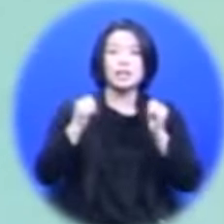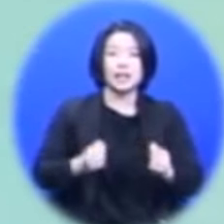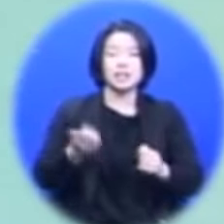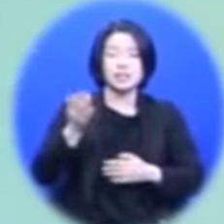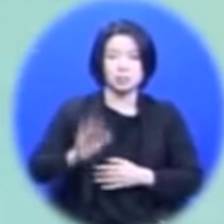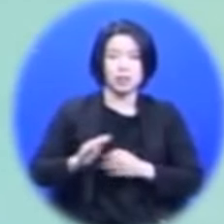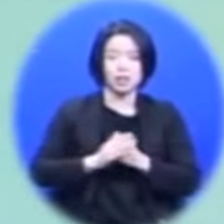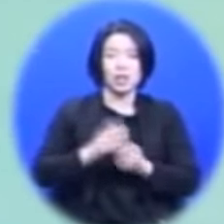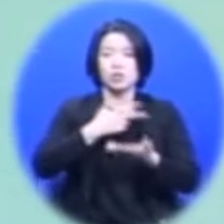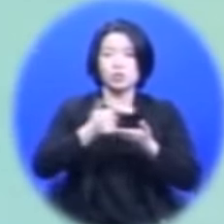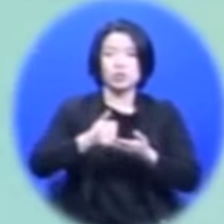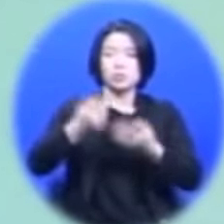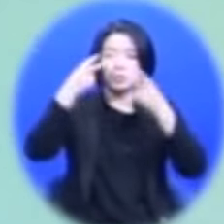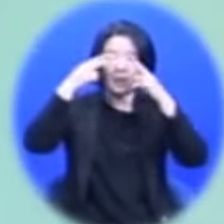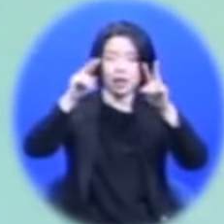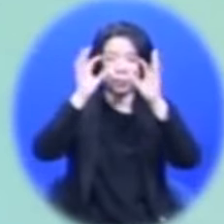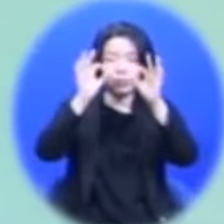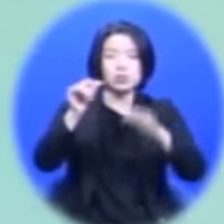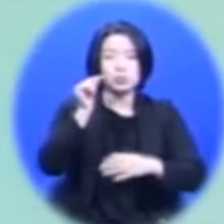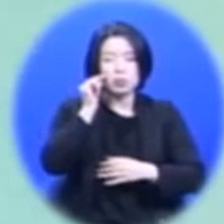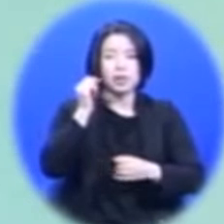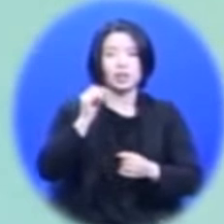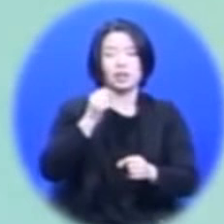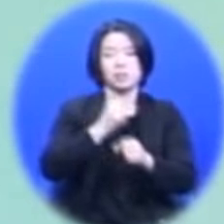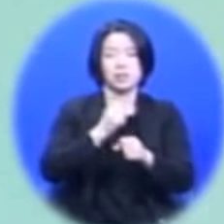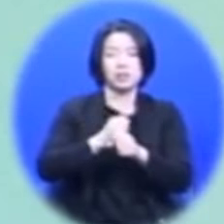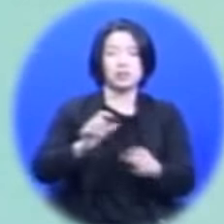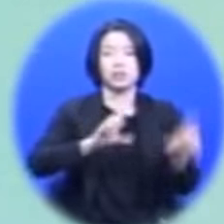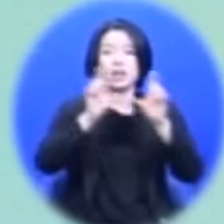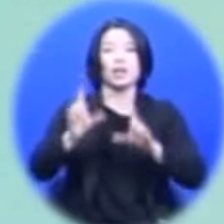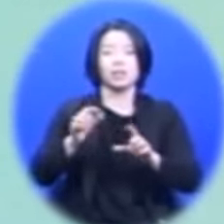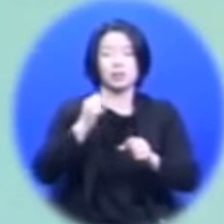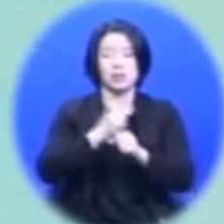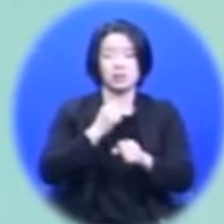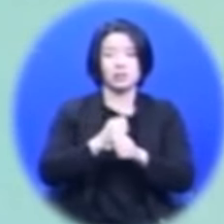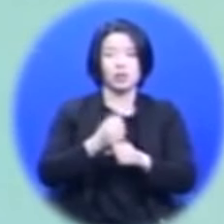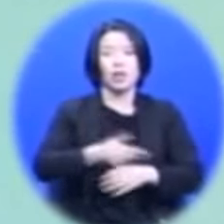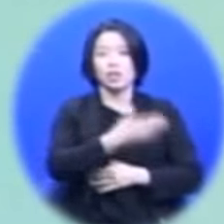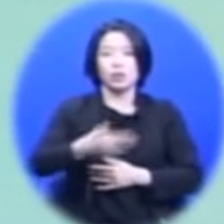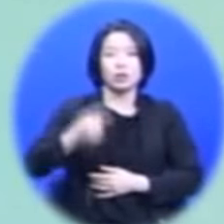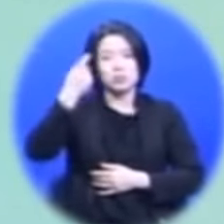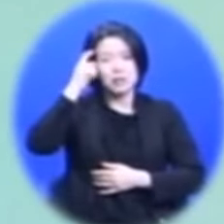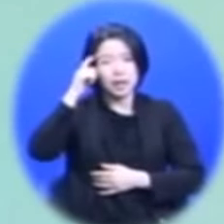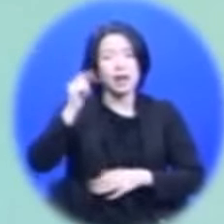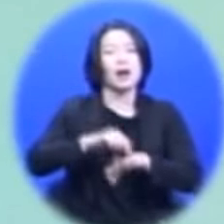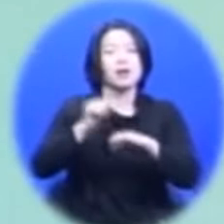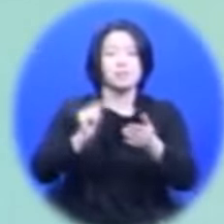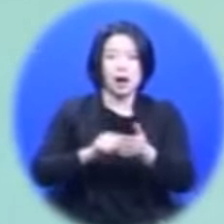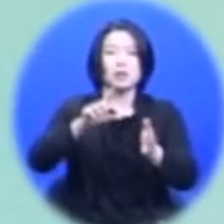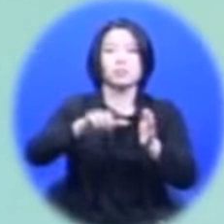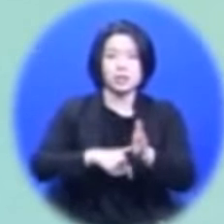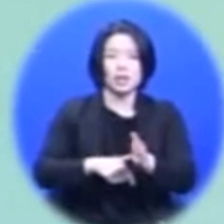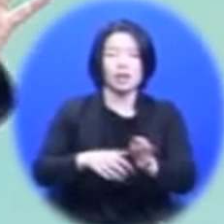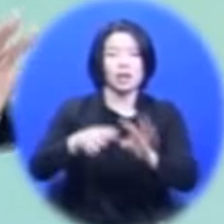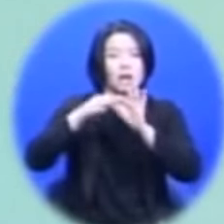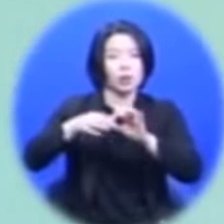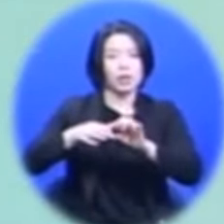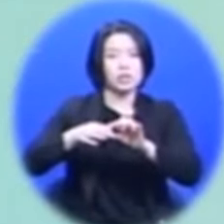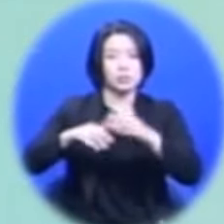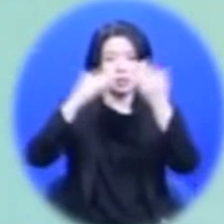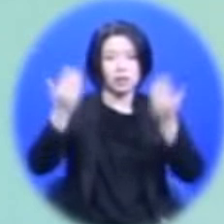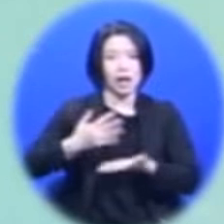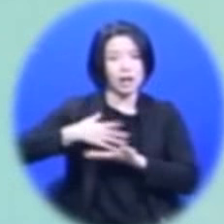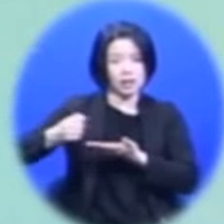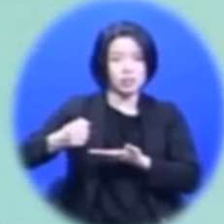여러분 주님을 바라보지 못하게 살도록 만드는 거, 여러분의 생각, 마음, 시간, 관심을 다 뺏어가는